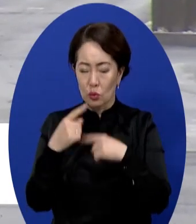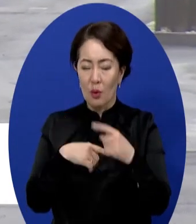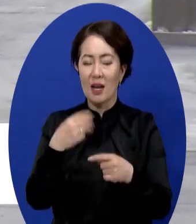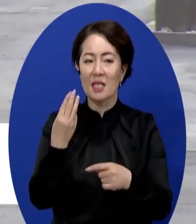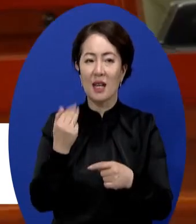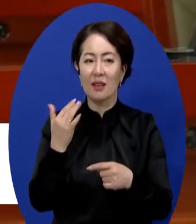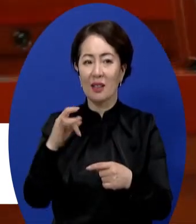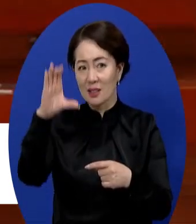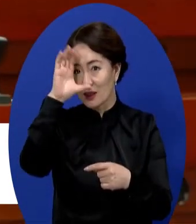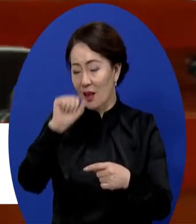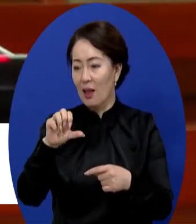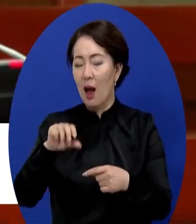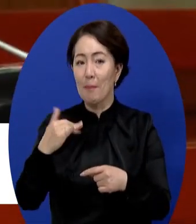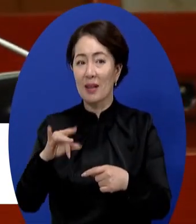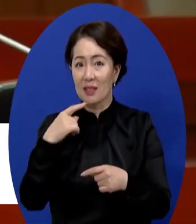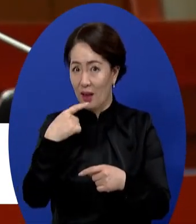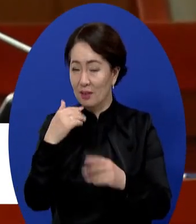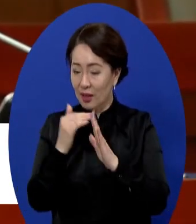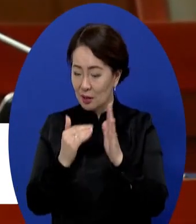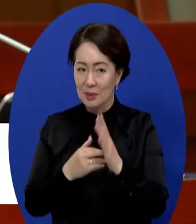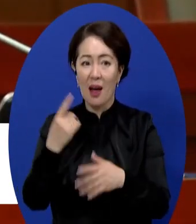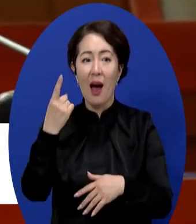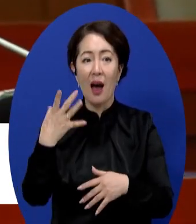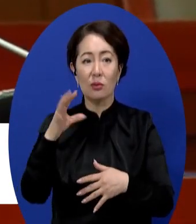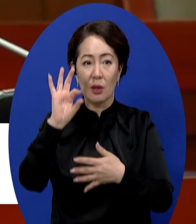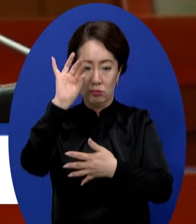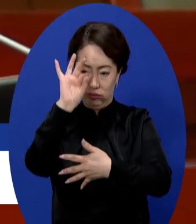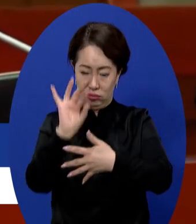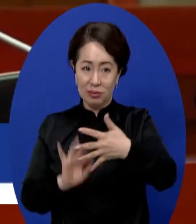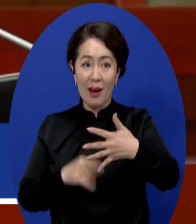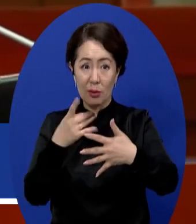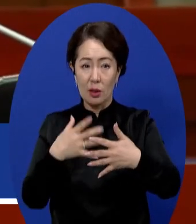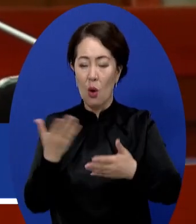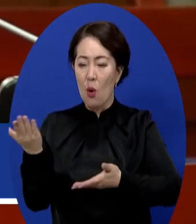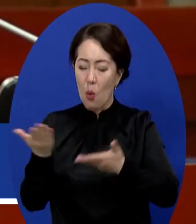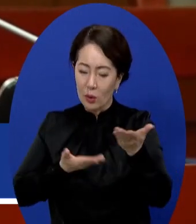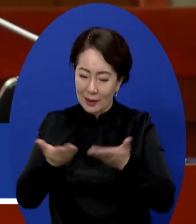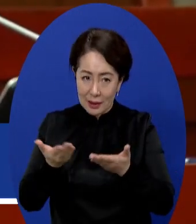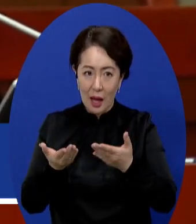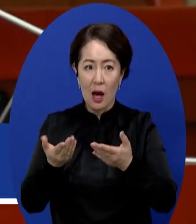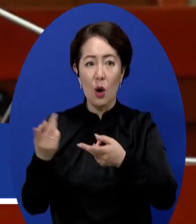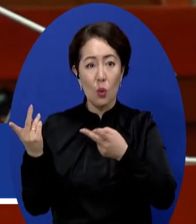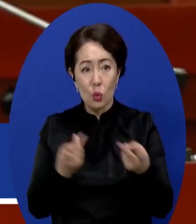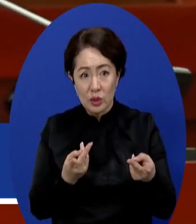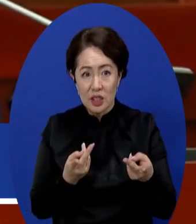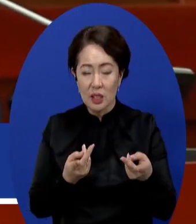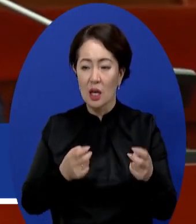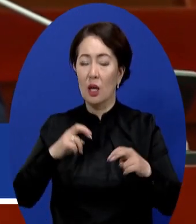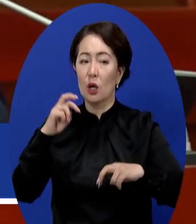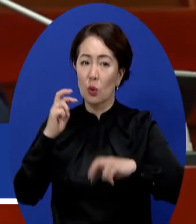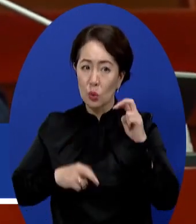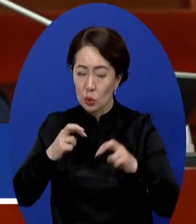байна. 15 төрлийн тэр дундаа худалдаа үйлчилгээ, үйлдвэрлэл, за